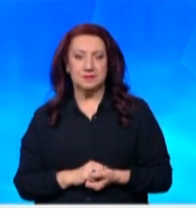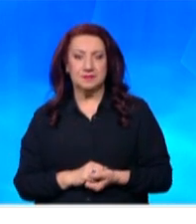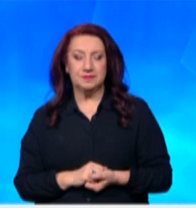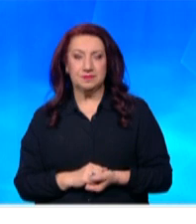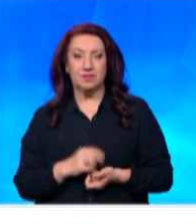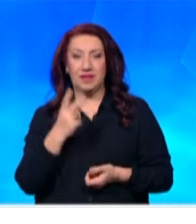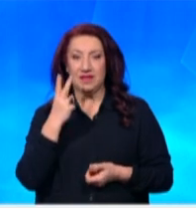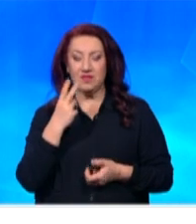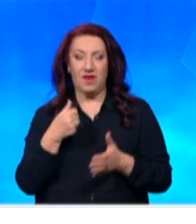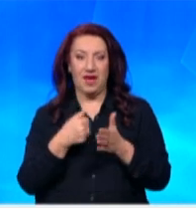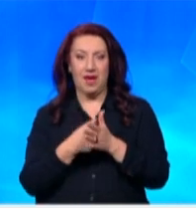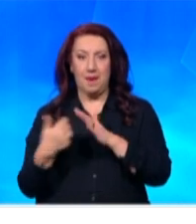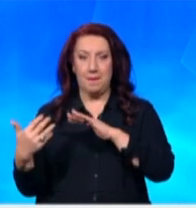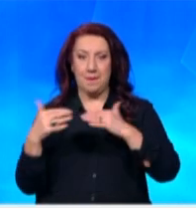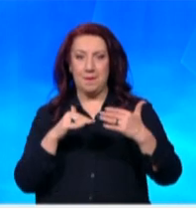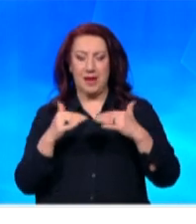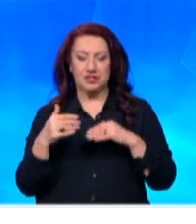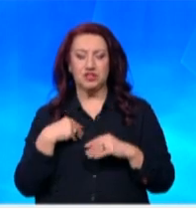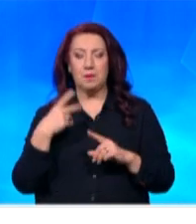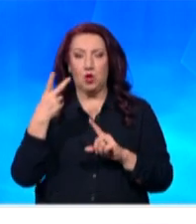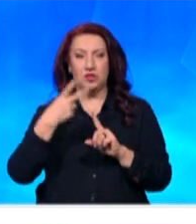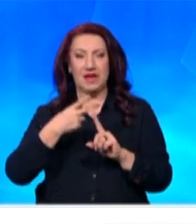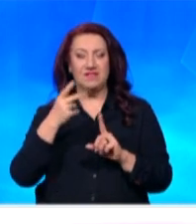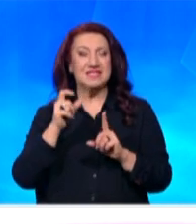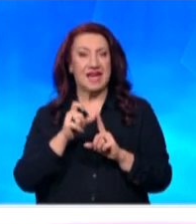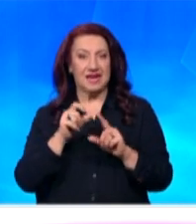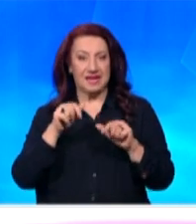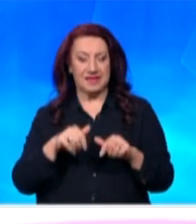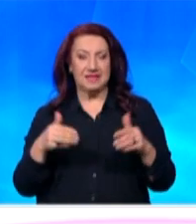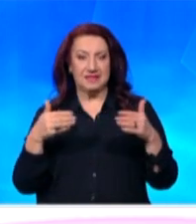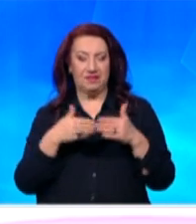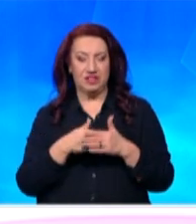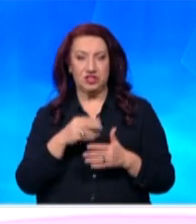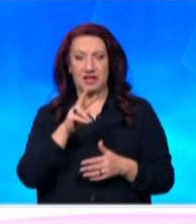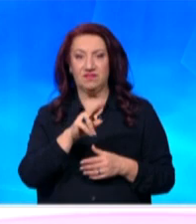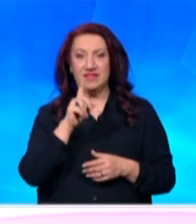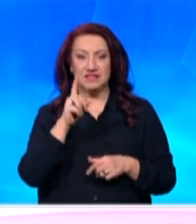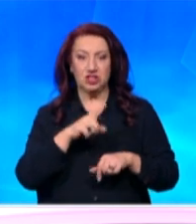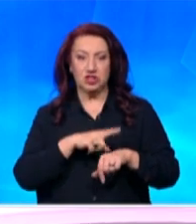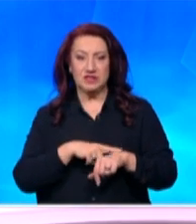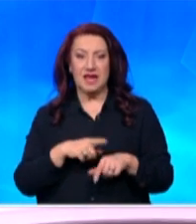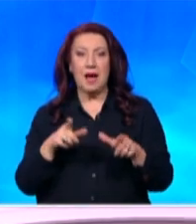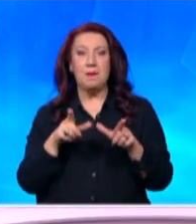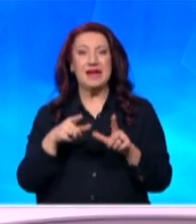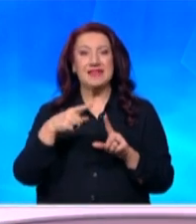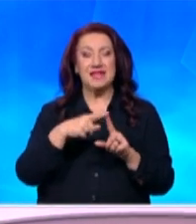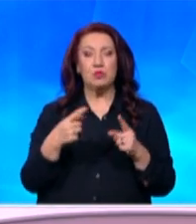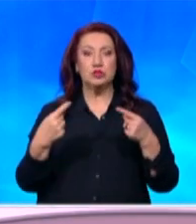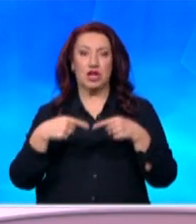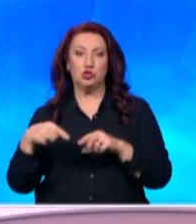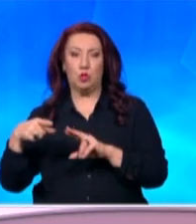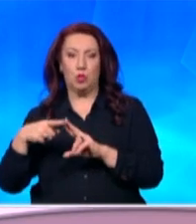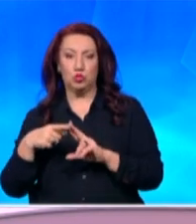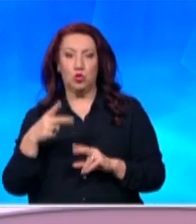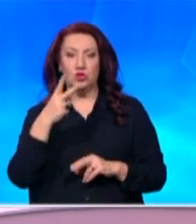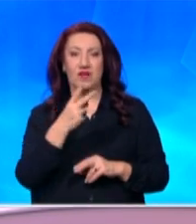Два мача от португалския шампионат пряко в ефира на Ринг тази вечер. От 21 часа играят Маритимо и Порто, а от 23 часа и